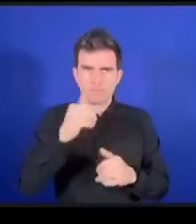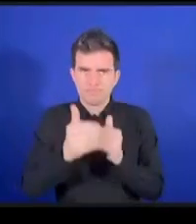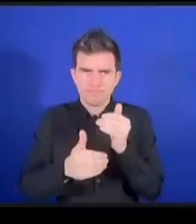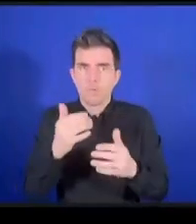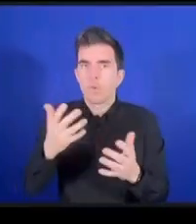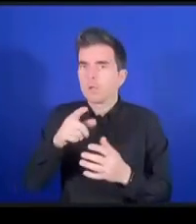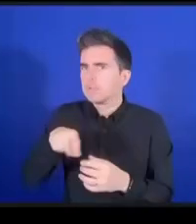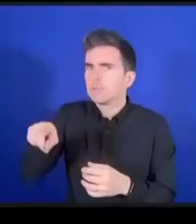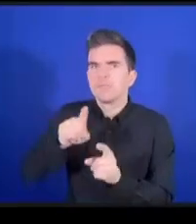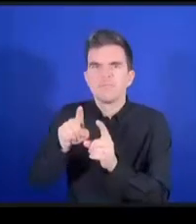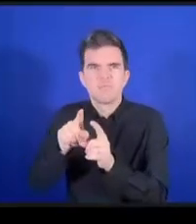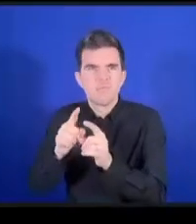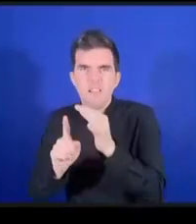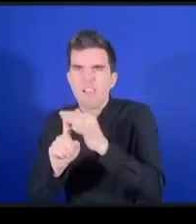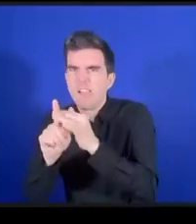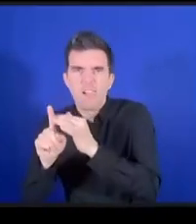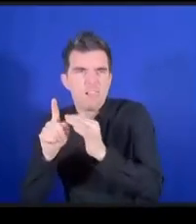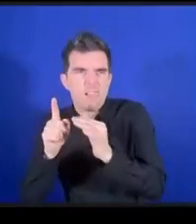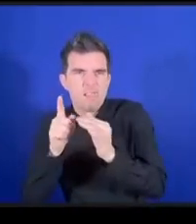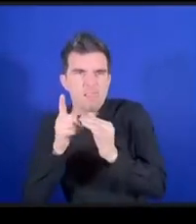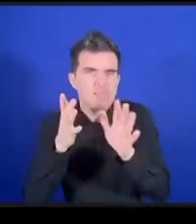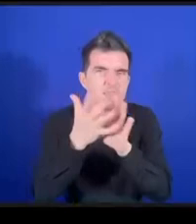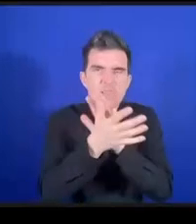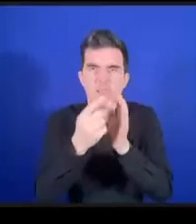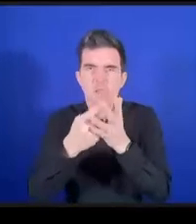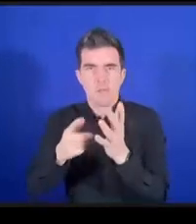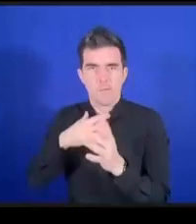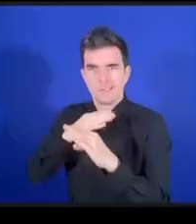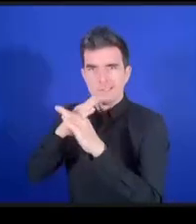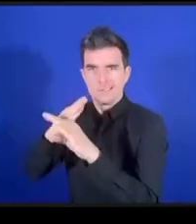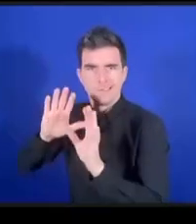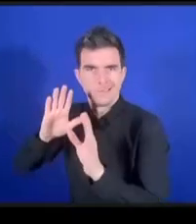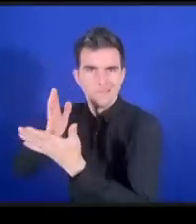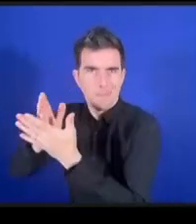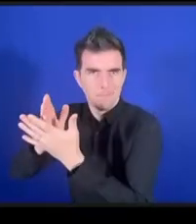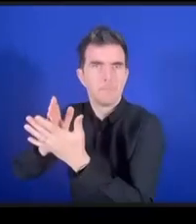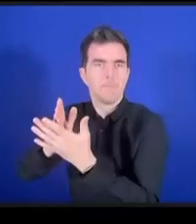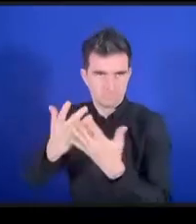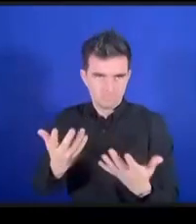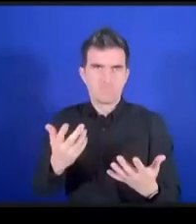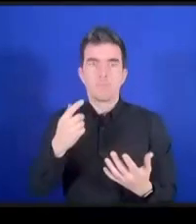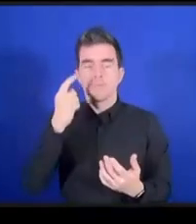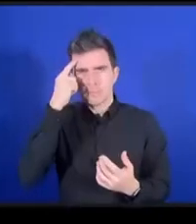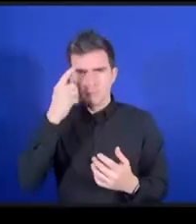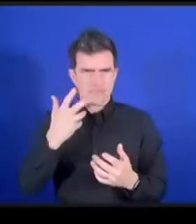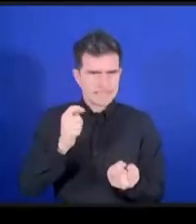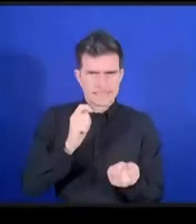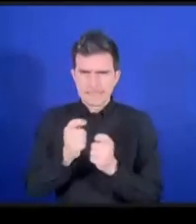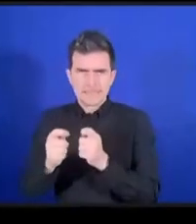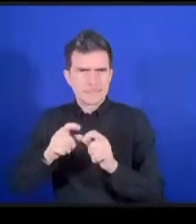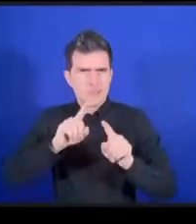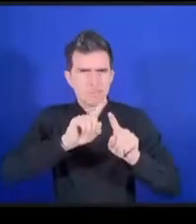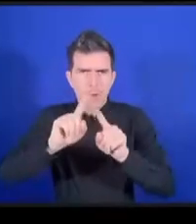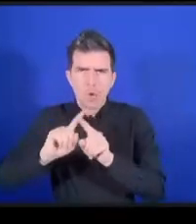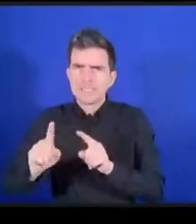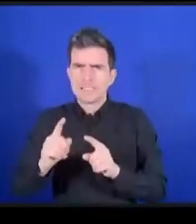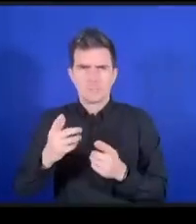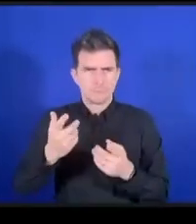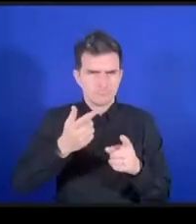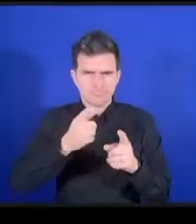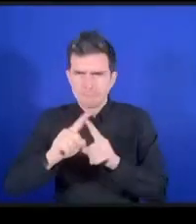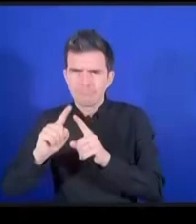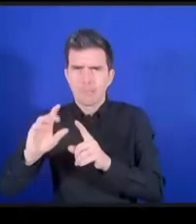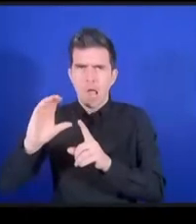должны продолжать расширять нашу работу чтобы бороться со злоумышленниками в интернете и при